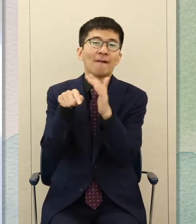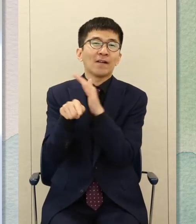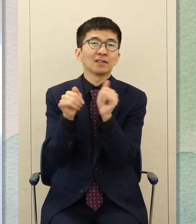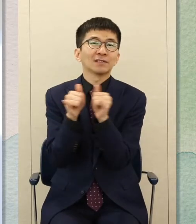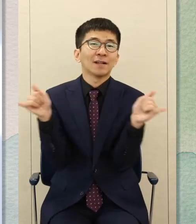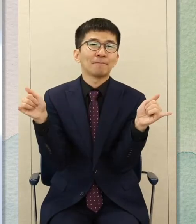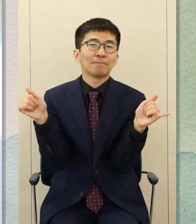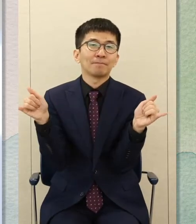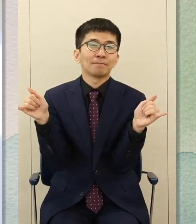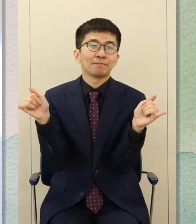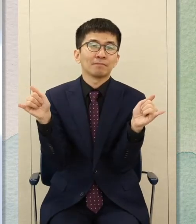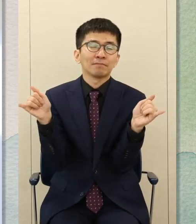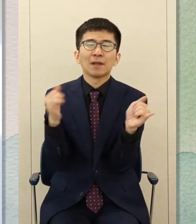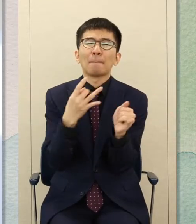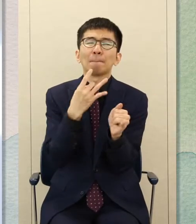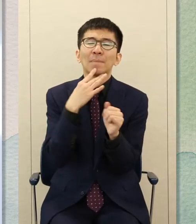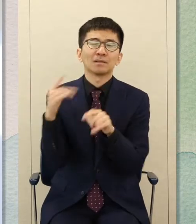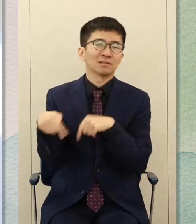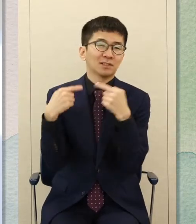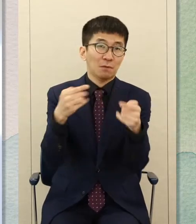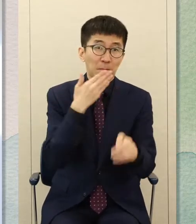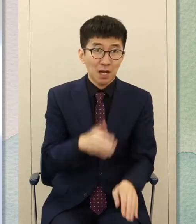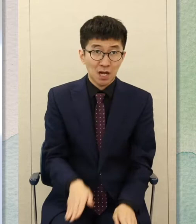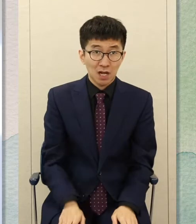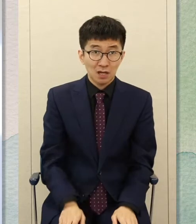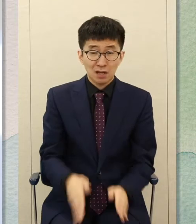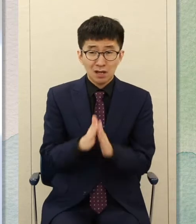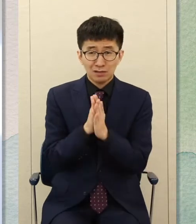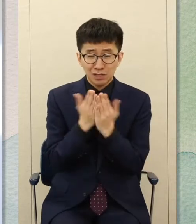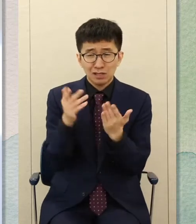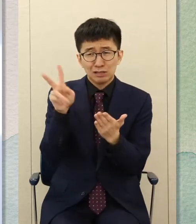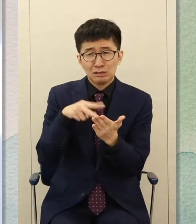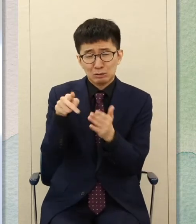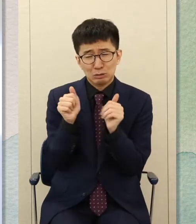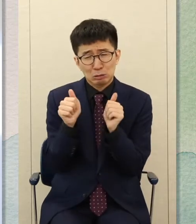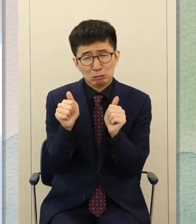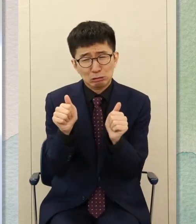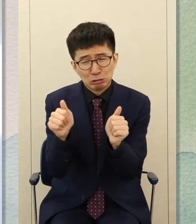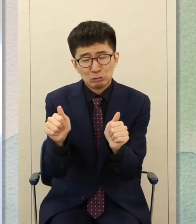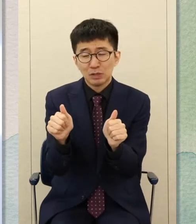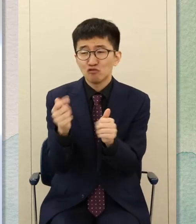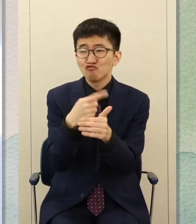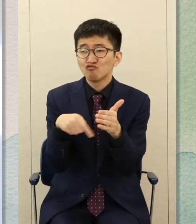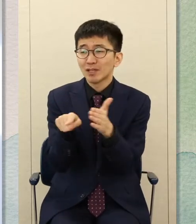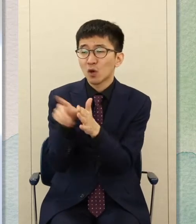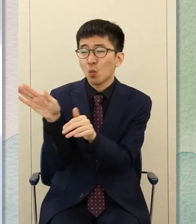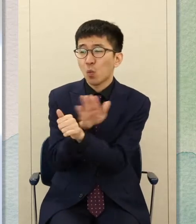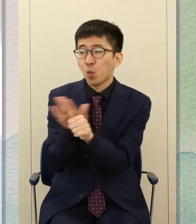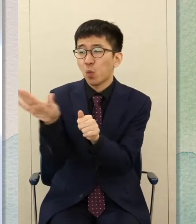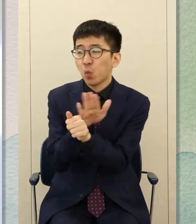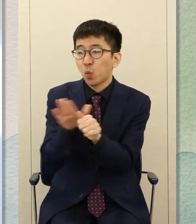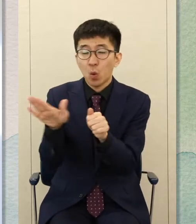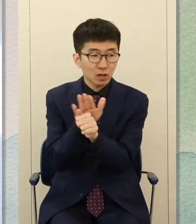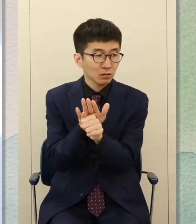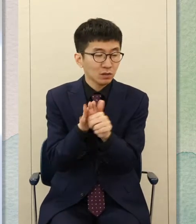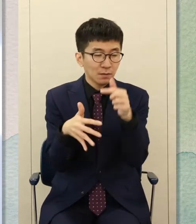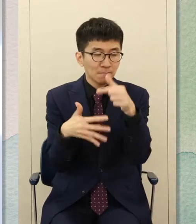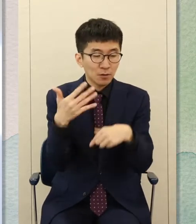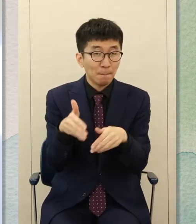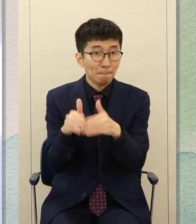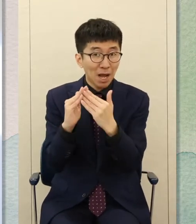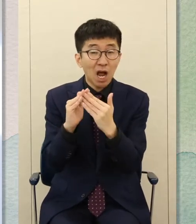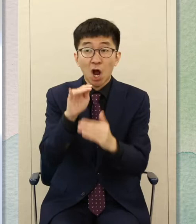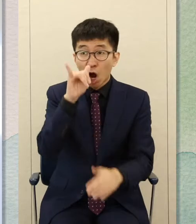분들한테 계속 독자가 더 열심히 되라고, 이거는 너무 쉽게 가능한데 한 번도 도서관에 안 오시는 분들을